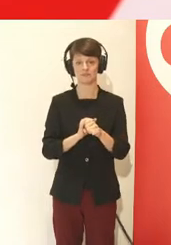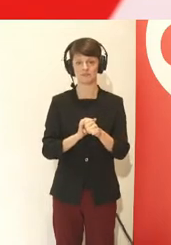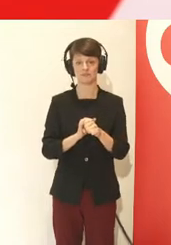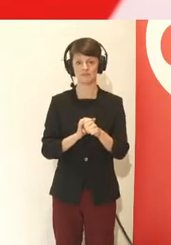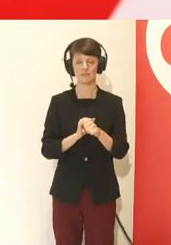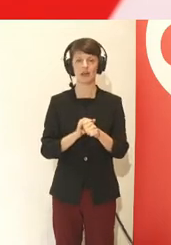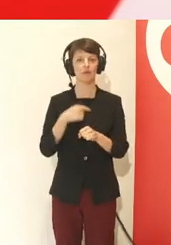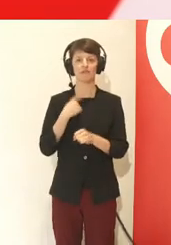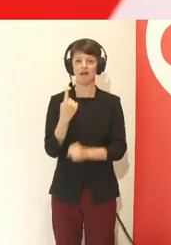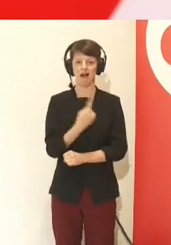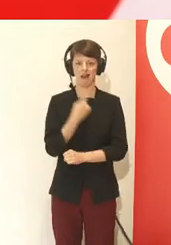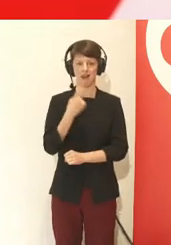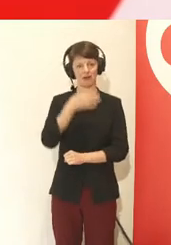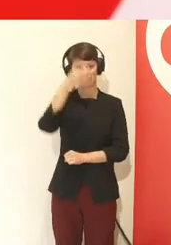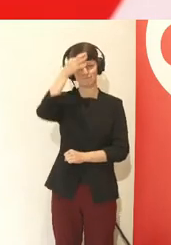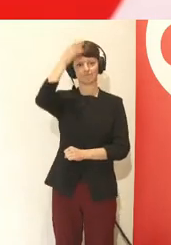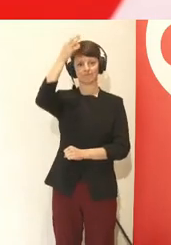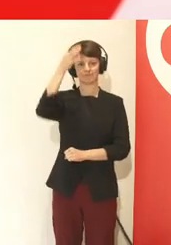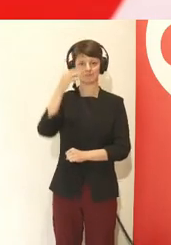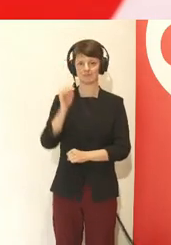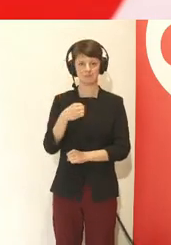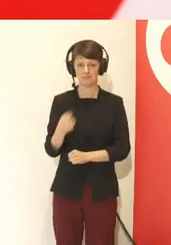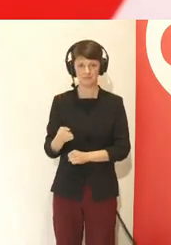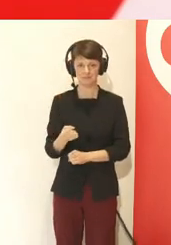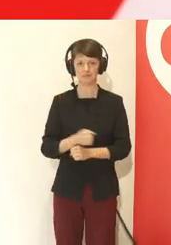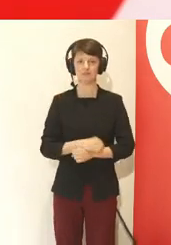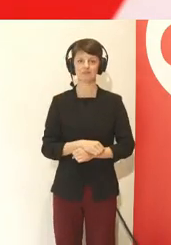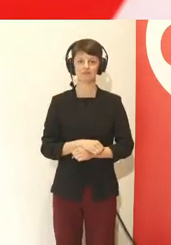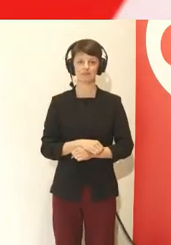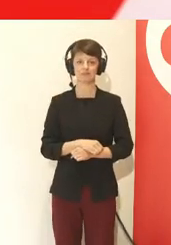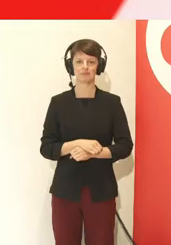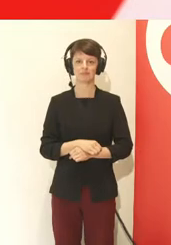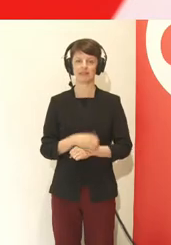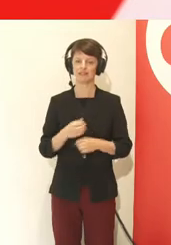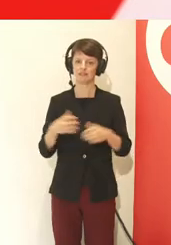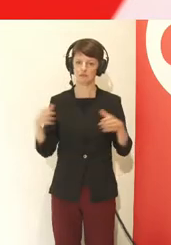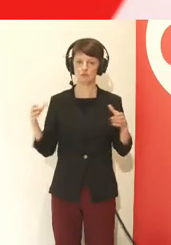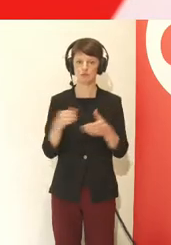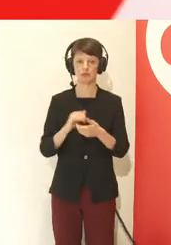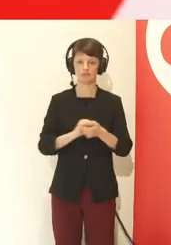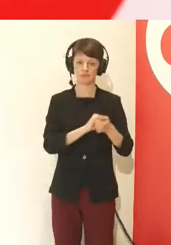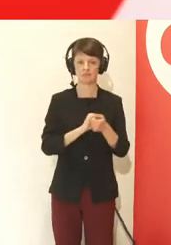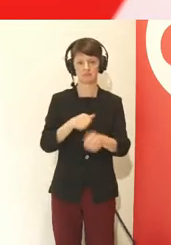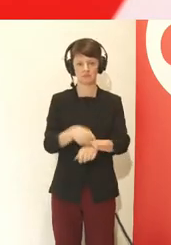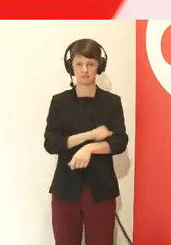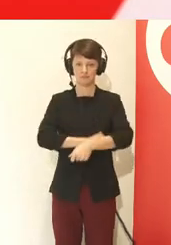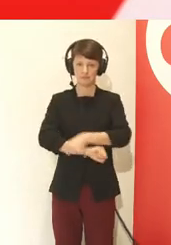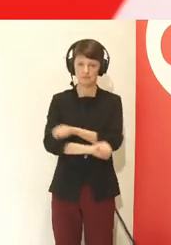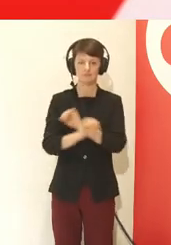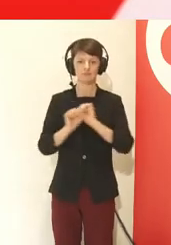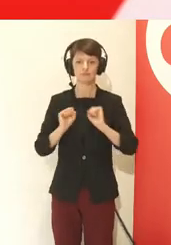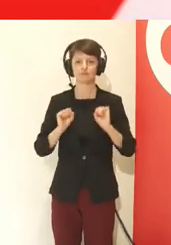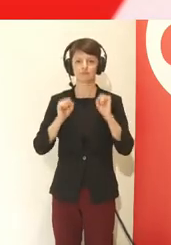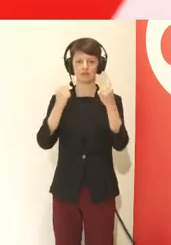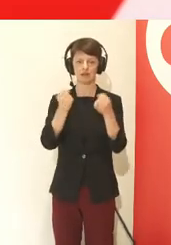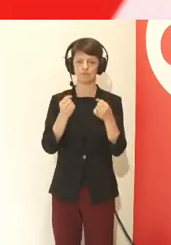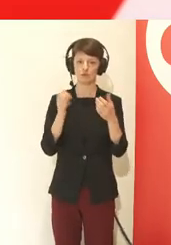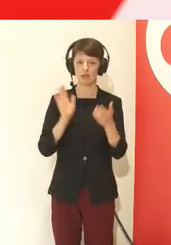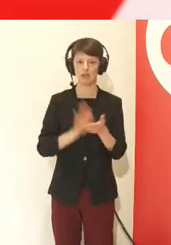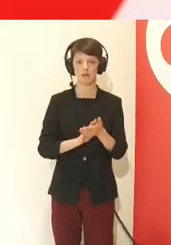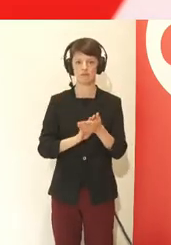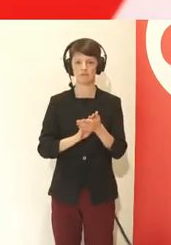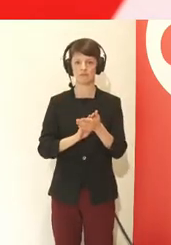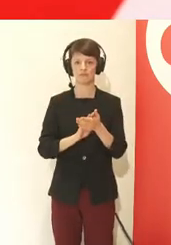von alleine kommen da muss man jetzt richtig mit aller kraft daran arbeiten dass das klappt mit dem ausbau der